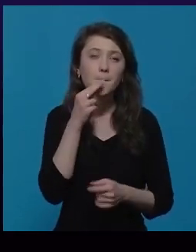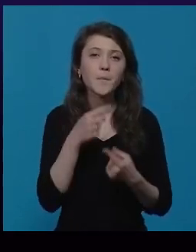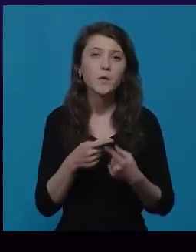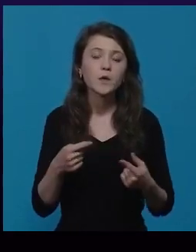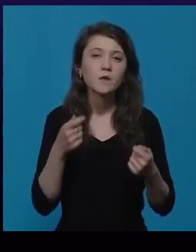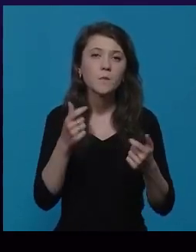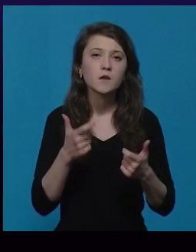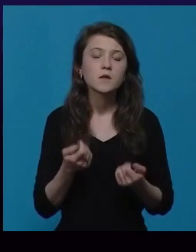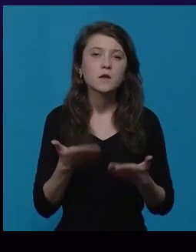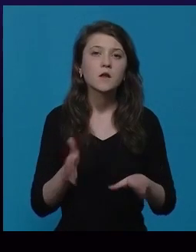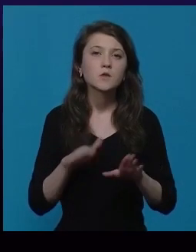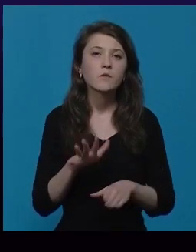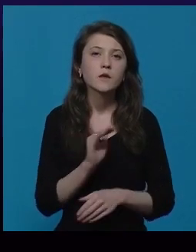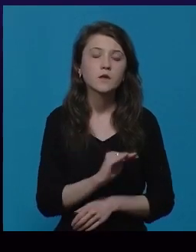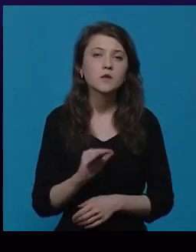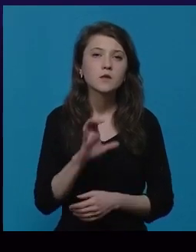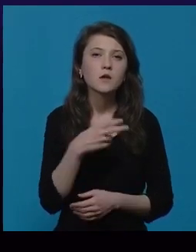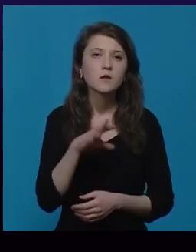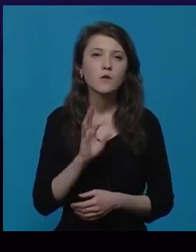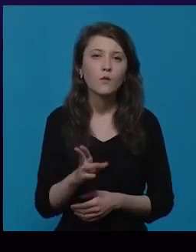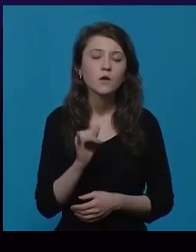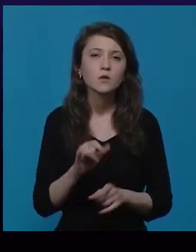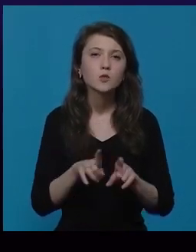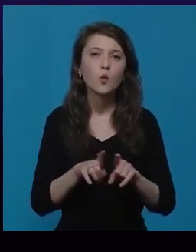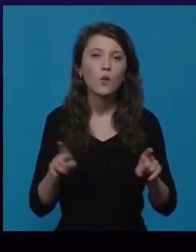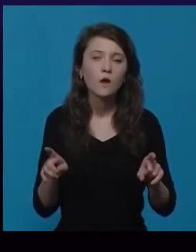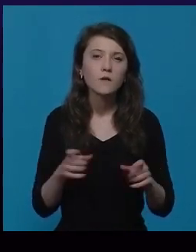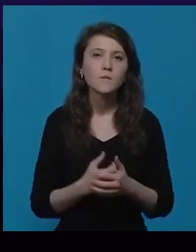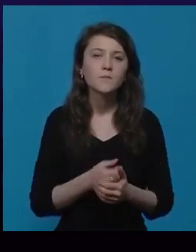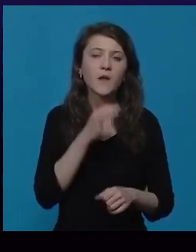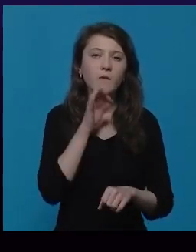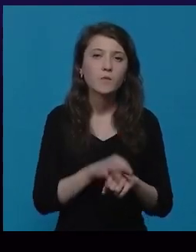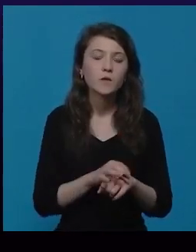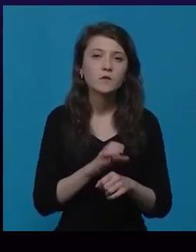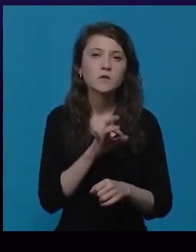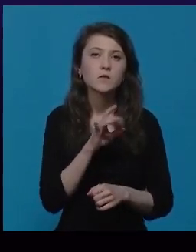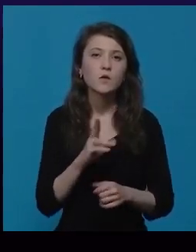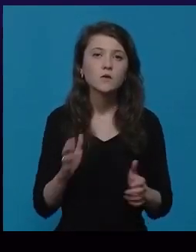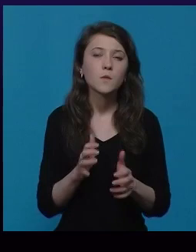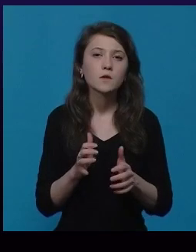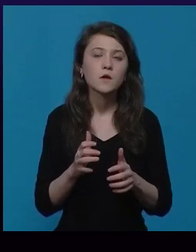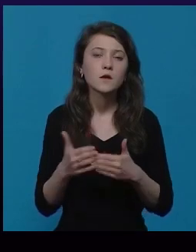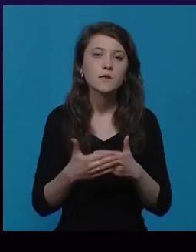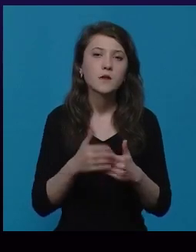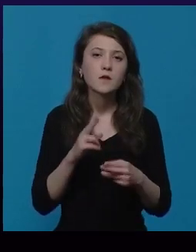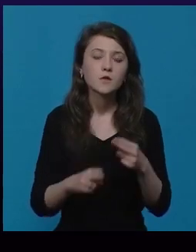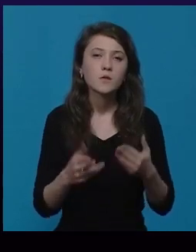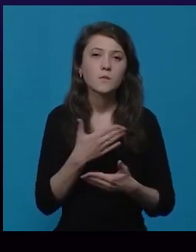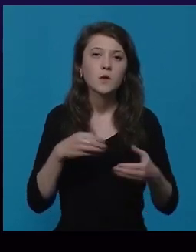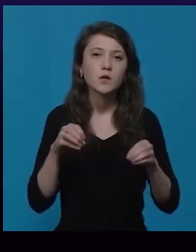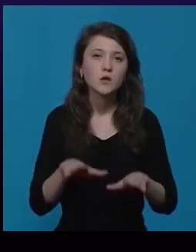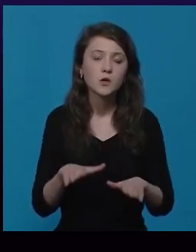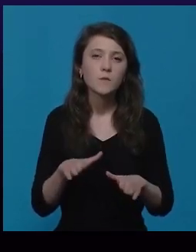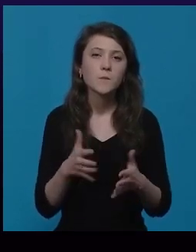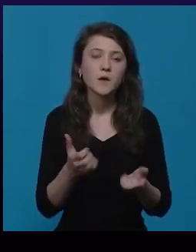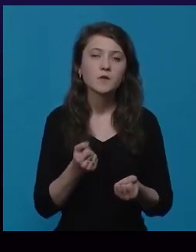продуктів залишається в дитячих садочках і в школах, відповідно, срок збереження їх закінчується, і ми рішенням своїм прийняли, що